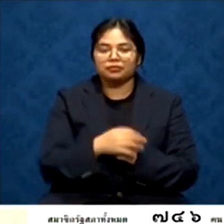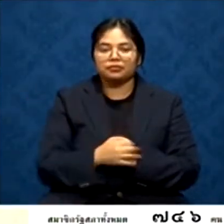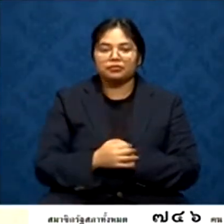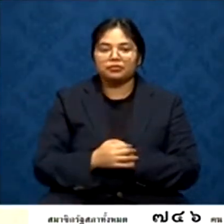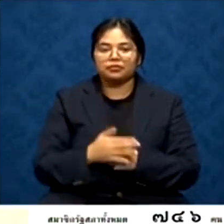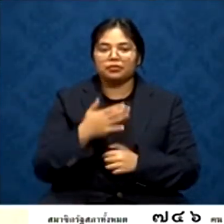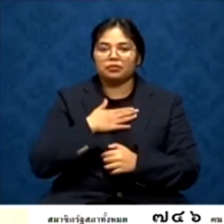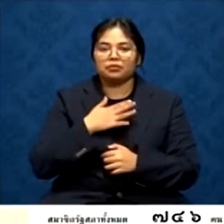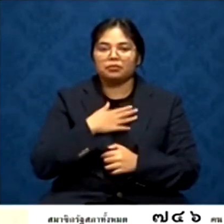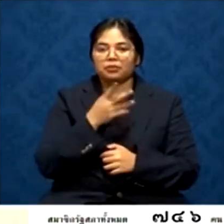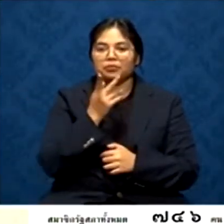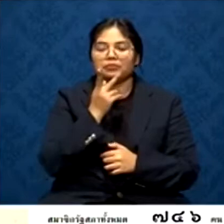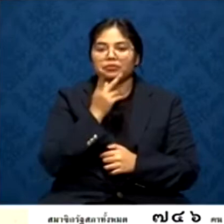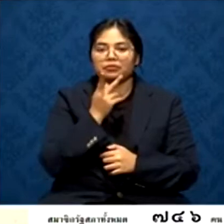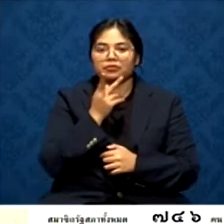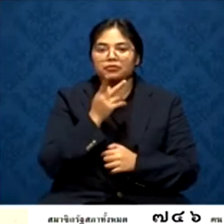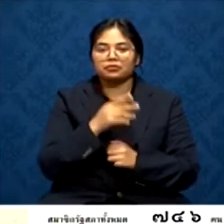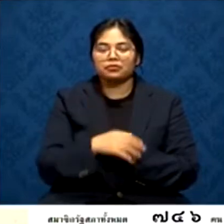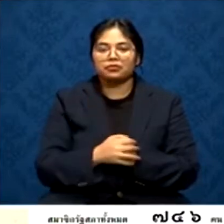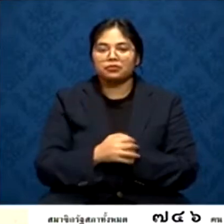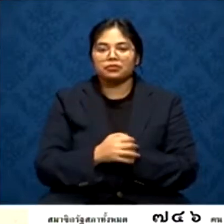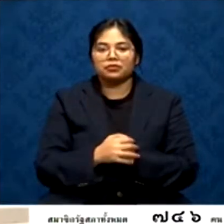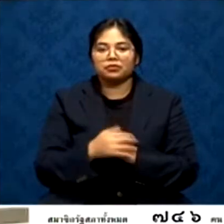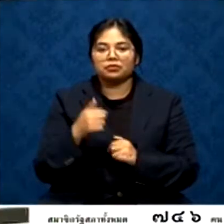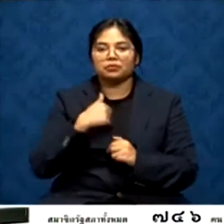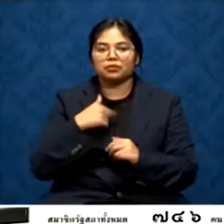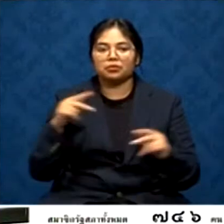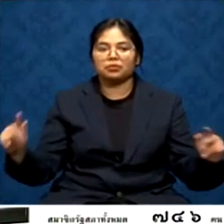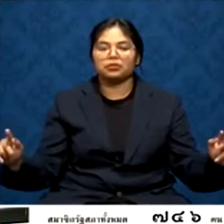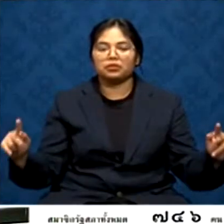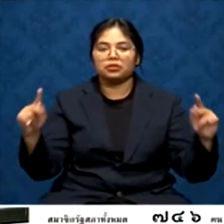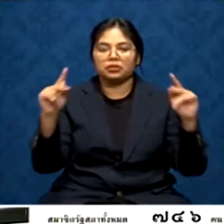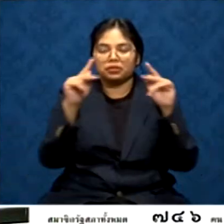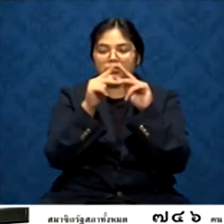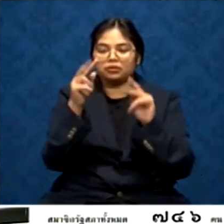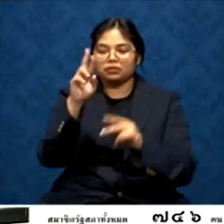คลังแสงรัฐมนตรีว่าการกระทรวงกลาโหมขออนุญาตชี้แจง